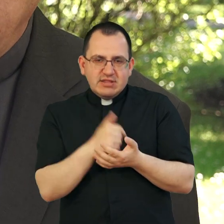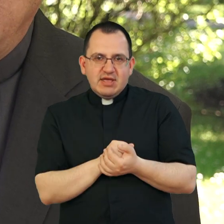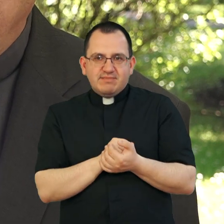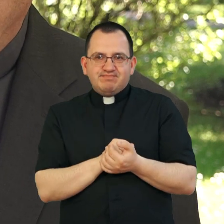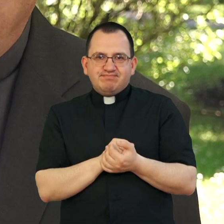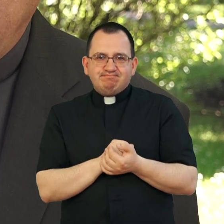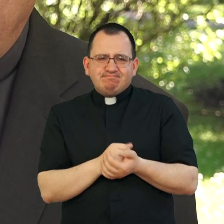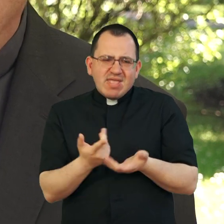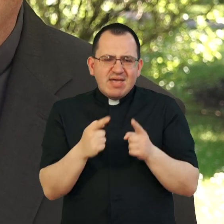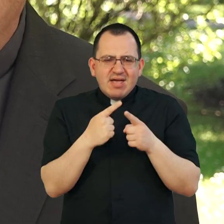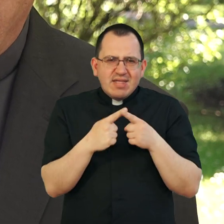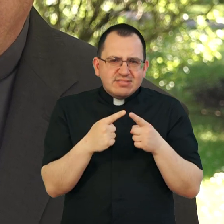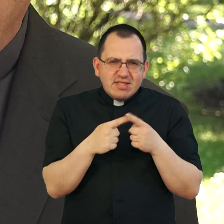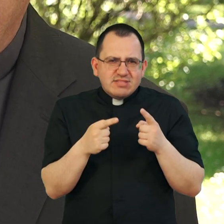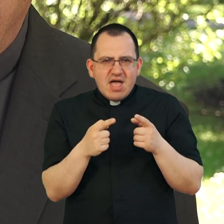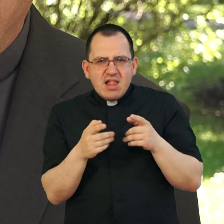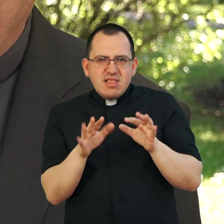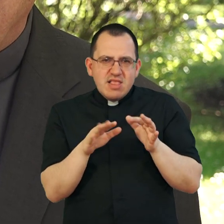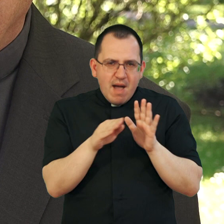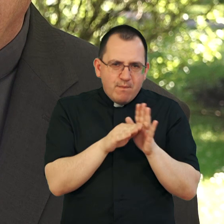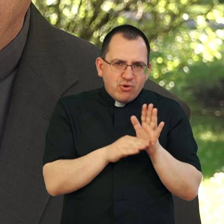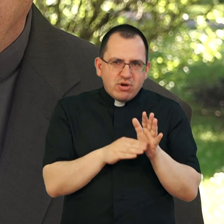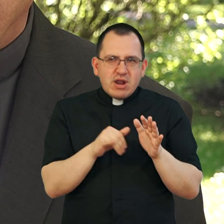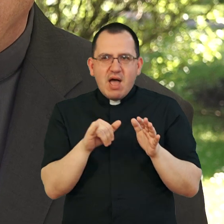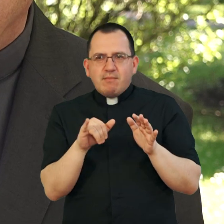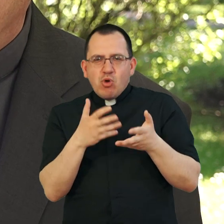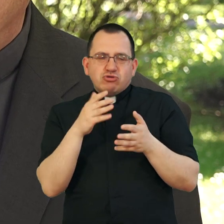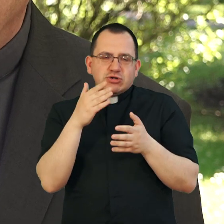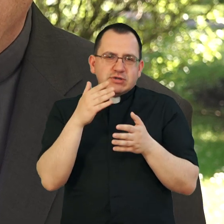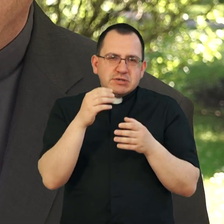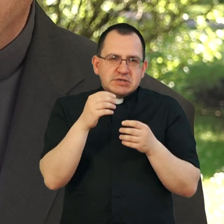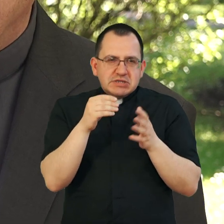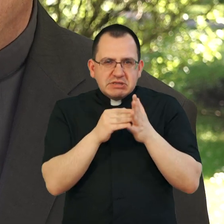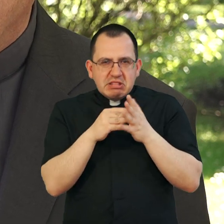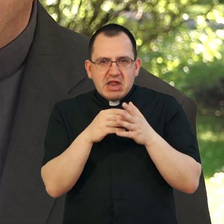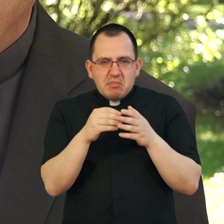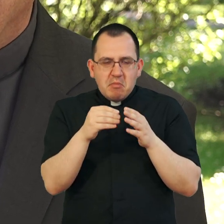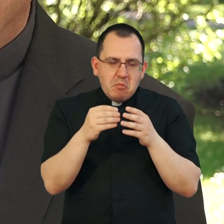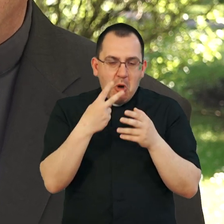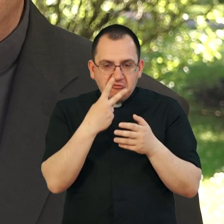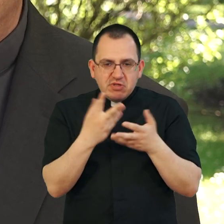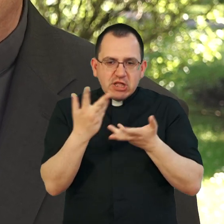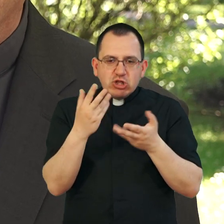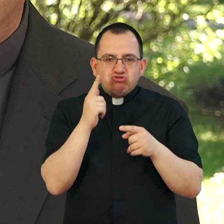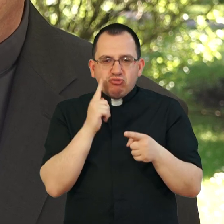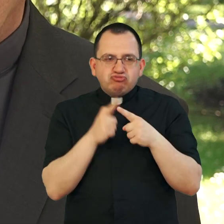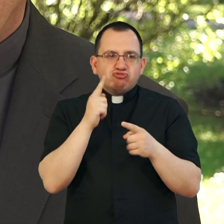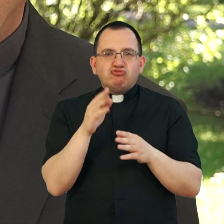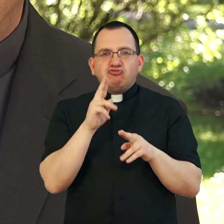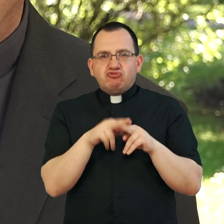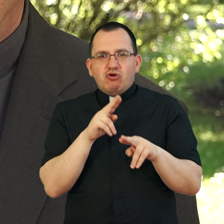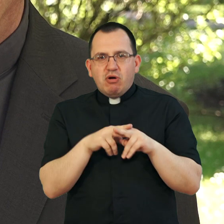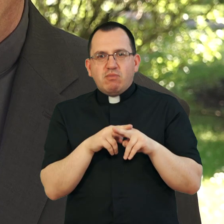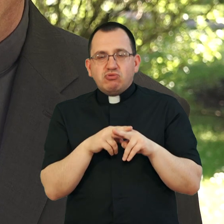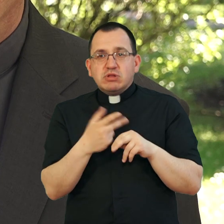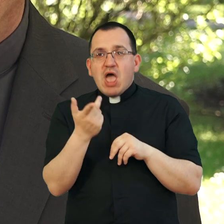Sad o detaljima programa ne mogu još ovoga, još ga brusimo i dorađujemo tako. Dakle, svako